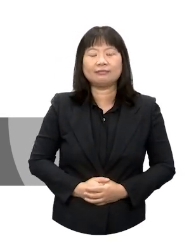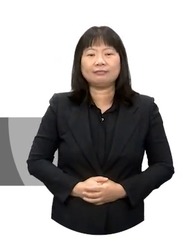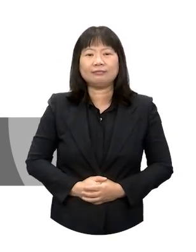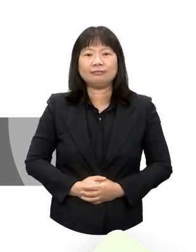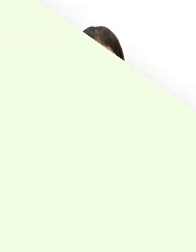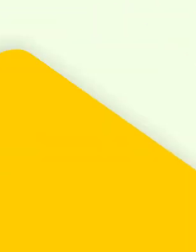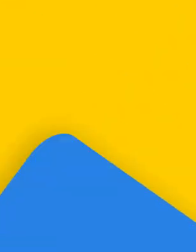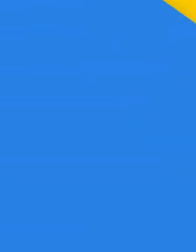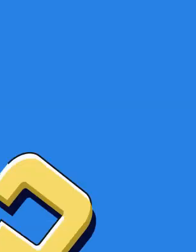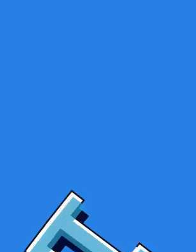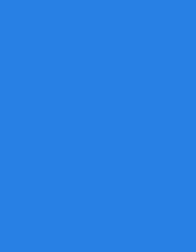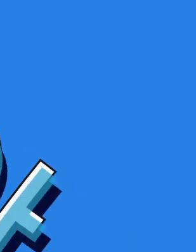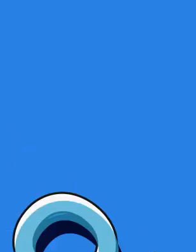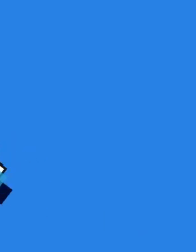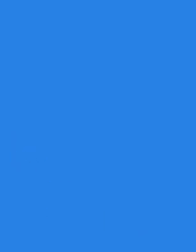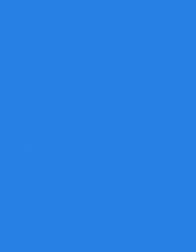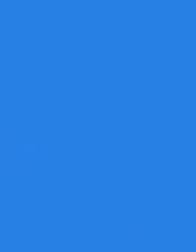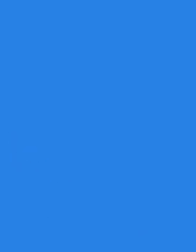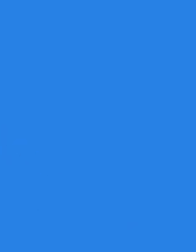가보겠습니다.